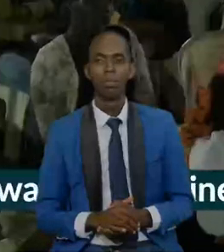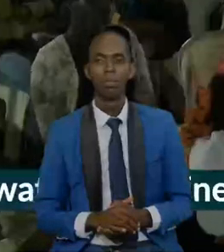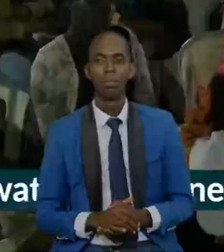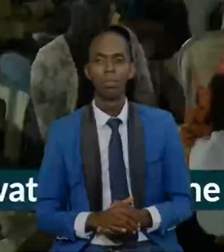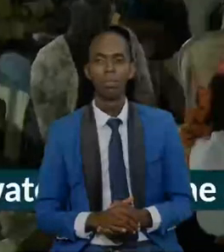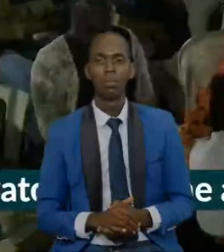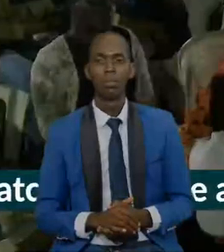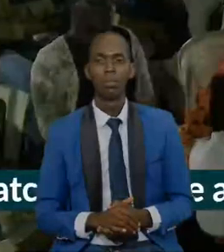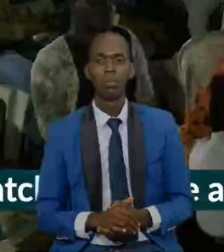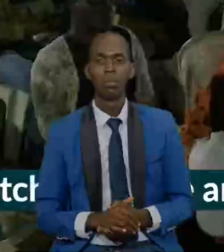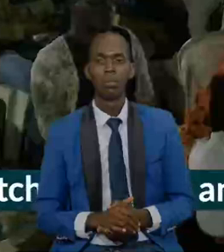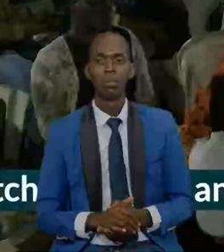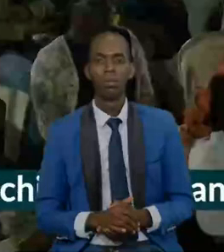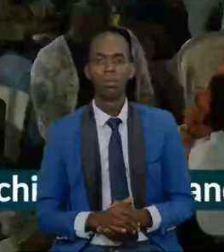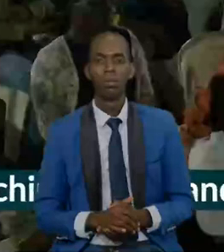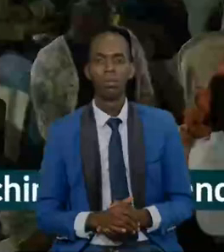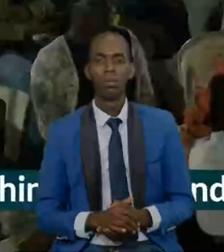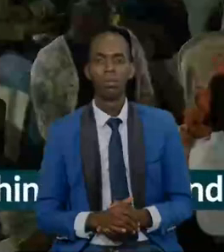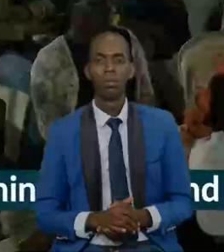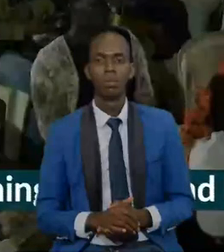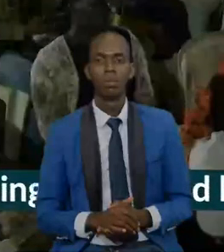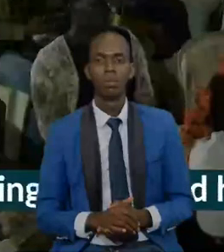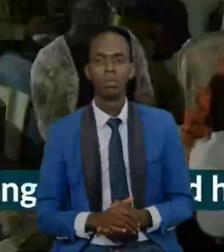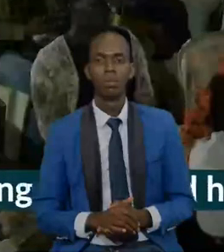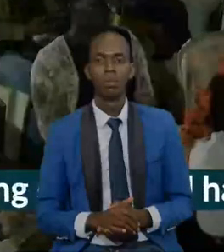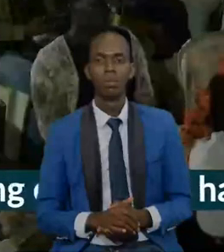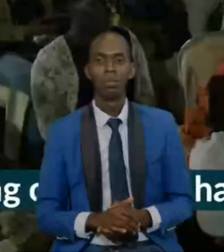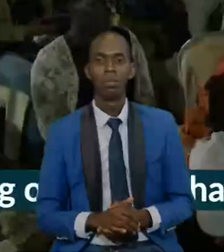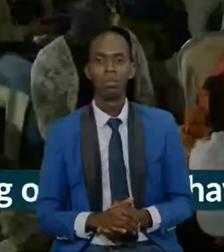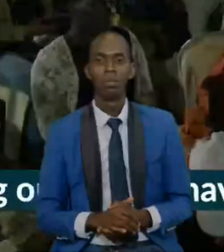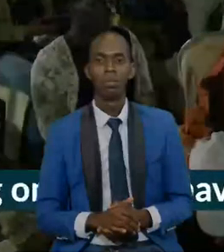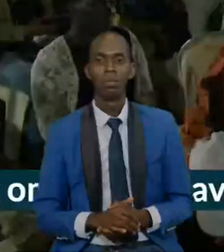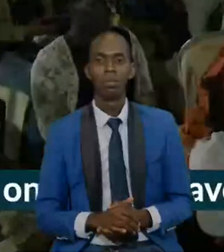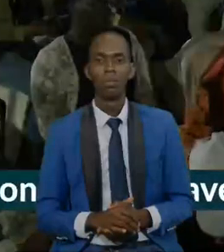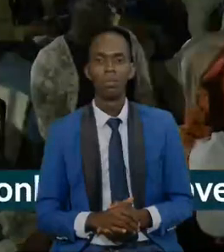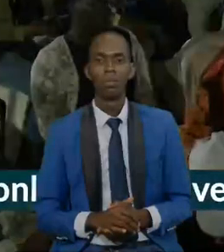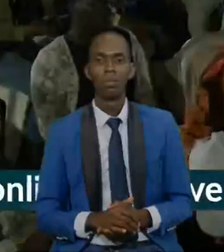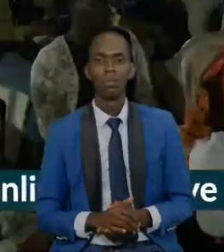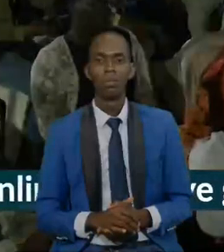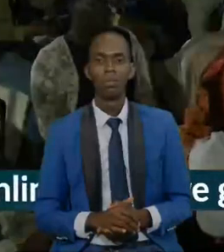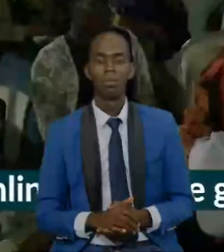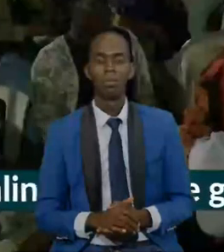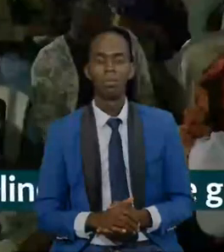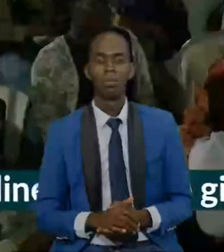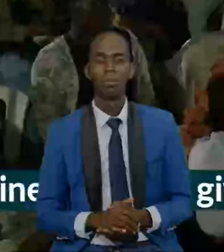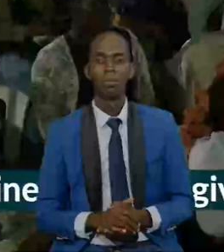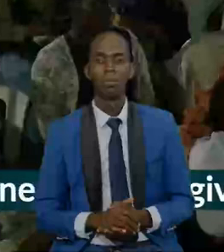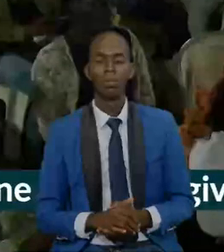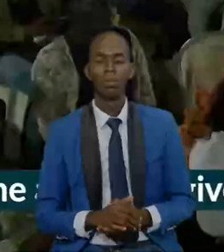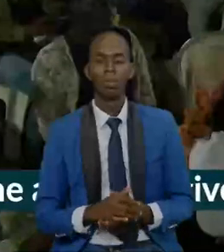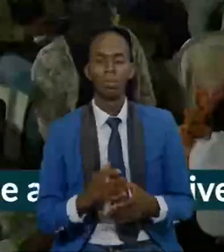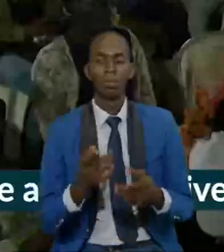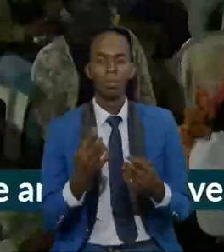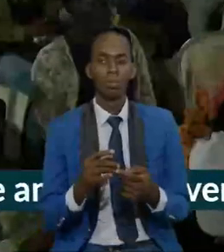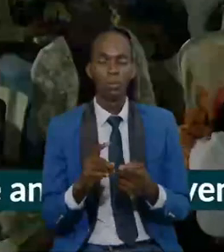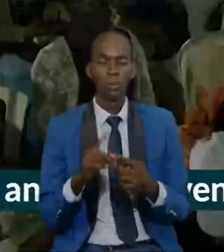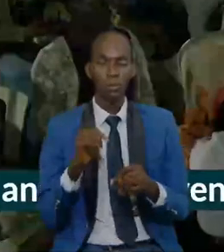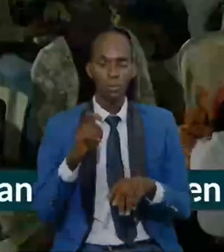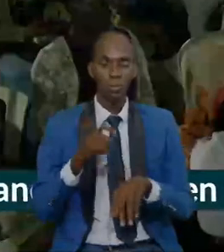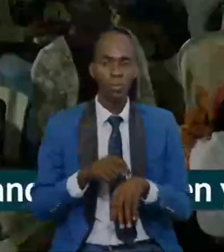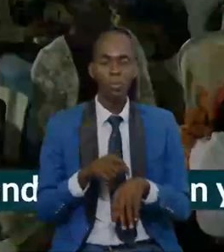prions à l'intérieur que le Seigneur fasse pour nous ce que nous désirons ce soir. Come to the moment where our pastor is going